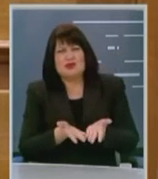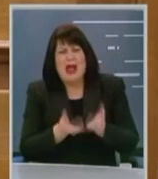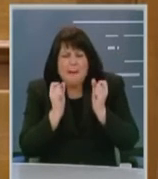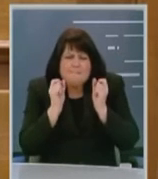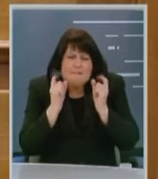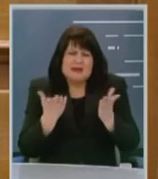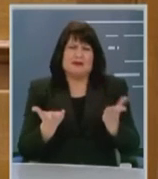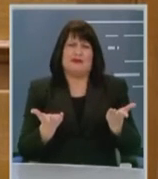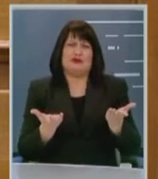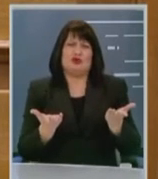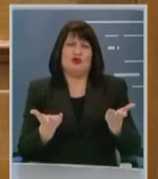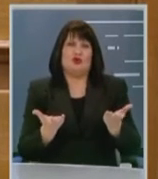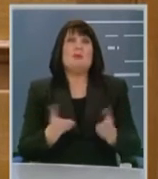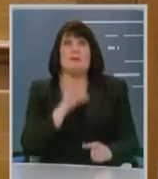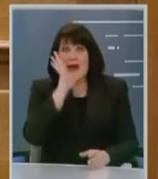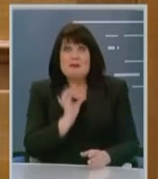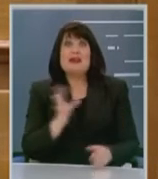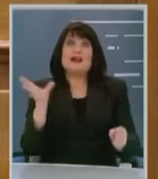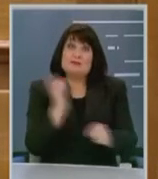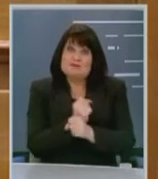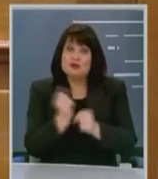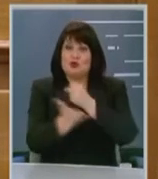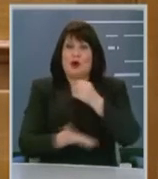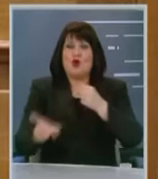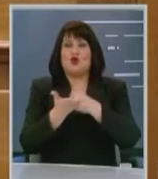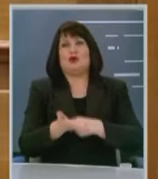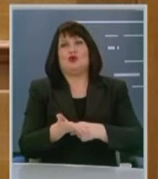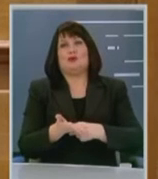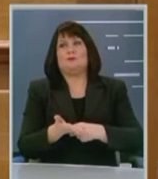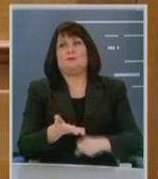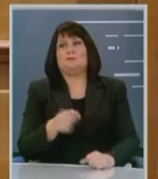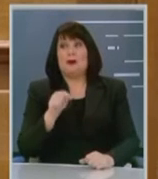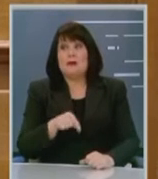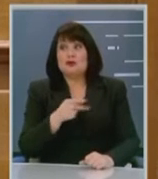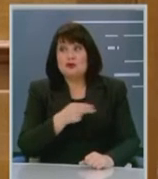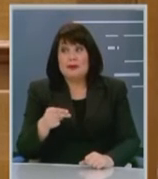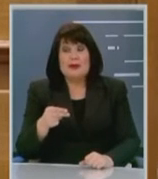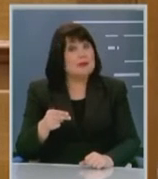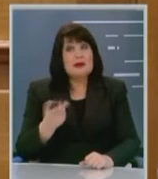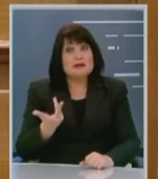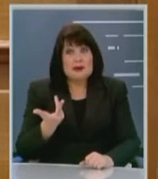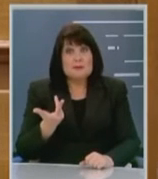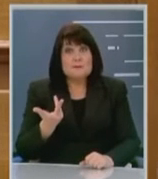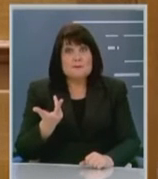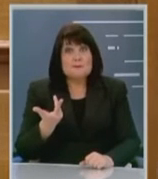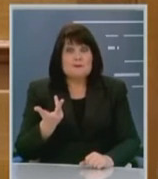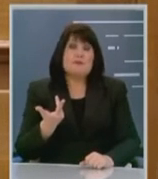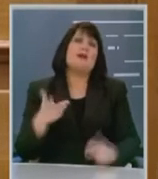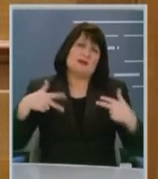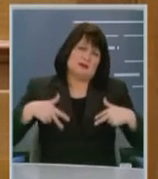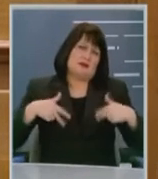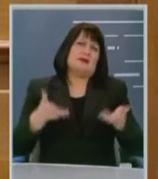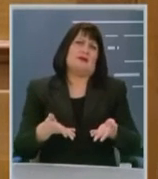πραγματικά μια κατάκτηση του αγροτικού χώρου, αλλά βεβαίως αυτή την κατάκτηση την οφείλει στην διακυβέρνηση της